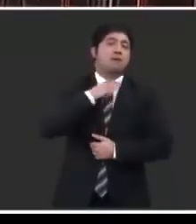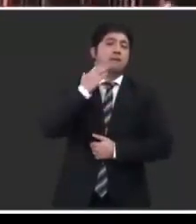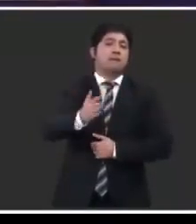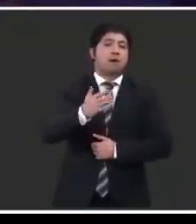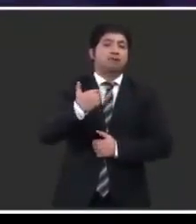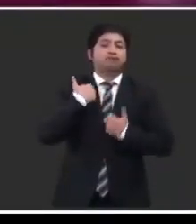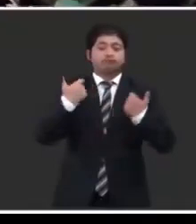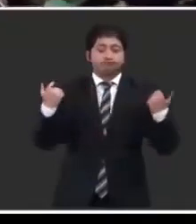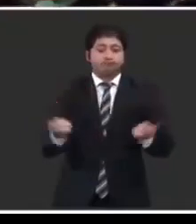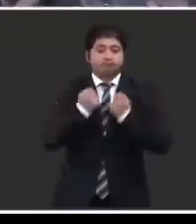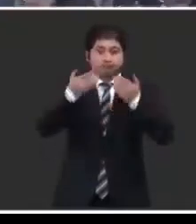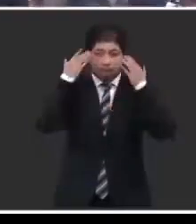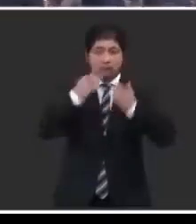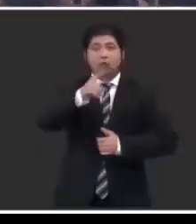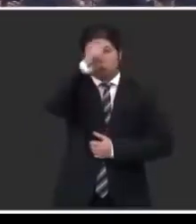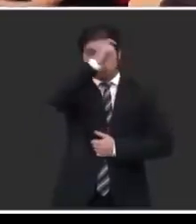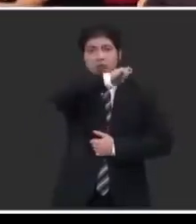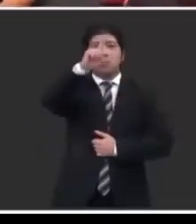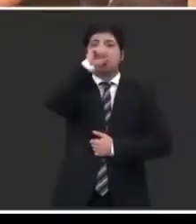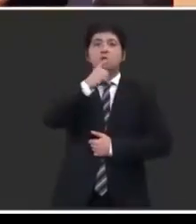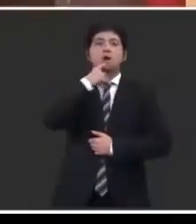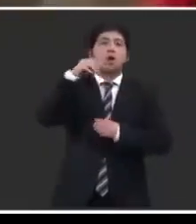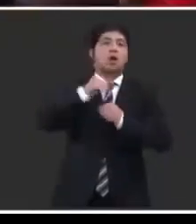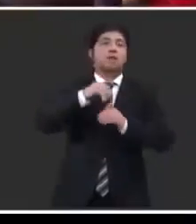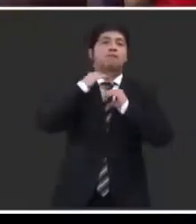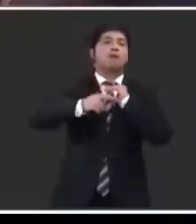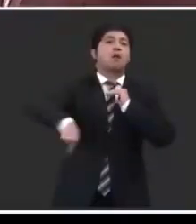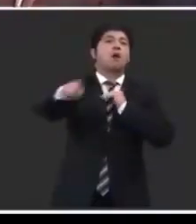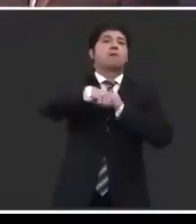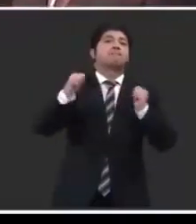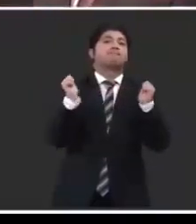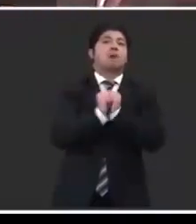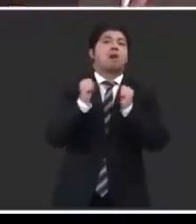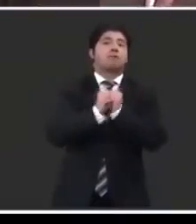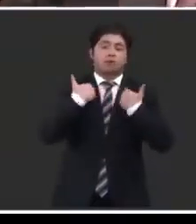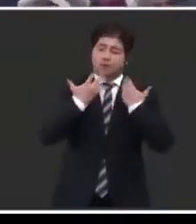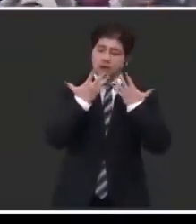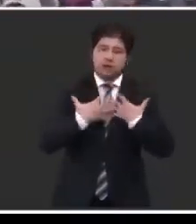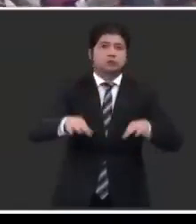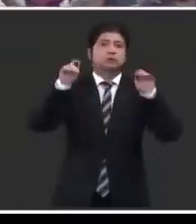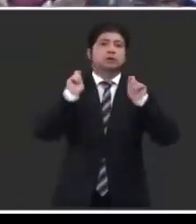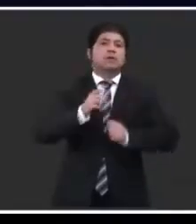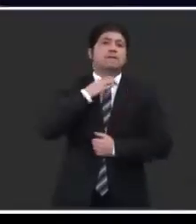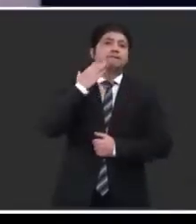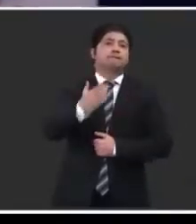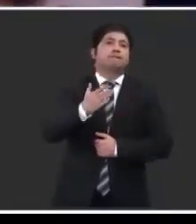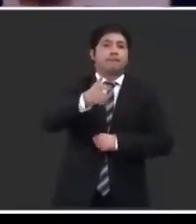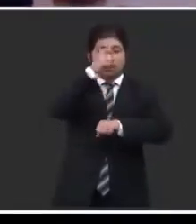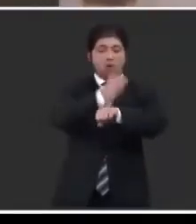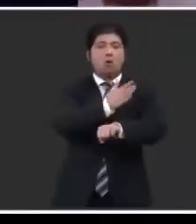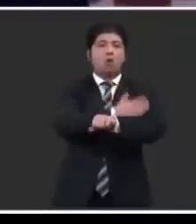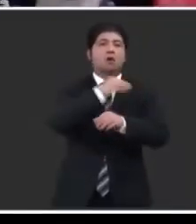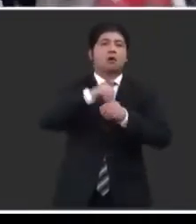her çalışmamız gibi Türkiye yüz yılını da milletimizle birlikte hazırlıyoruz ülkemizin